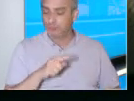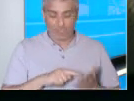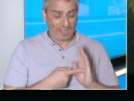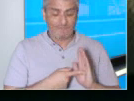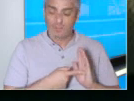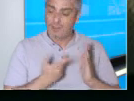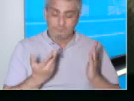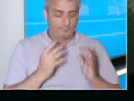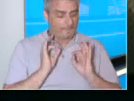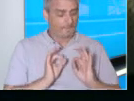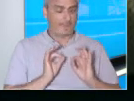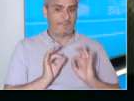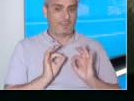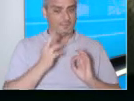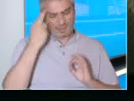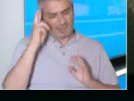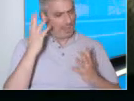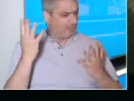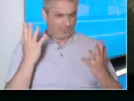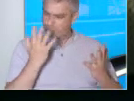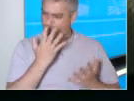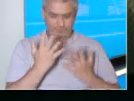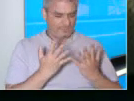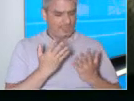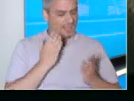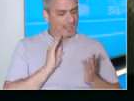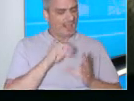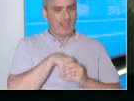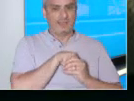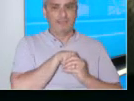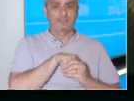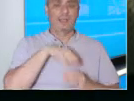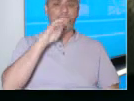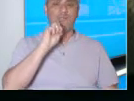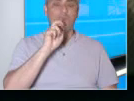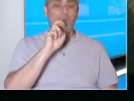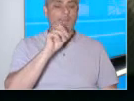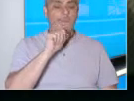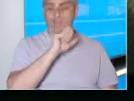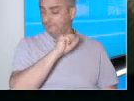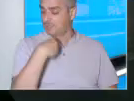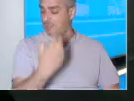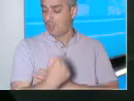כוונה כלשהי, באמת, רעיון להכניס את מנסור עבאס, לתת למנסור עבאס כוח, לאפשר למנסור